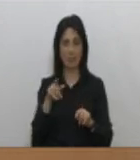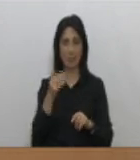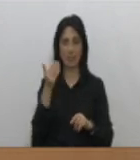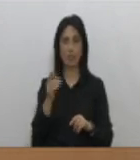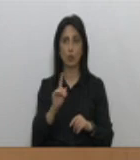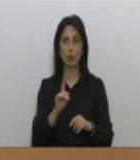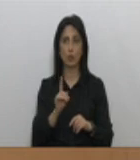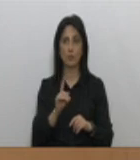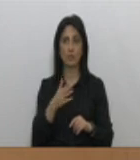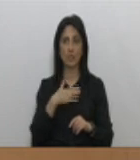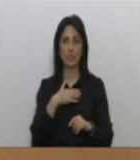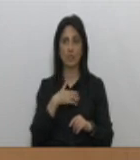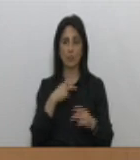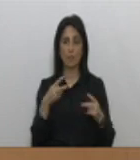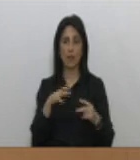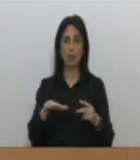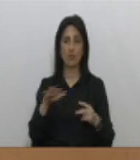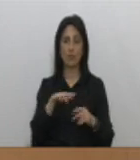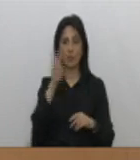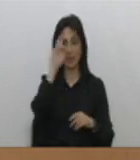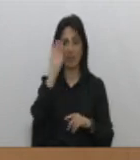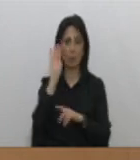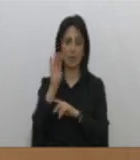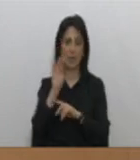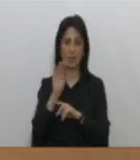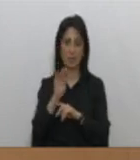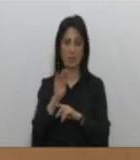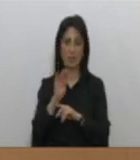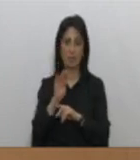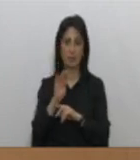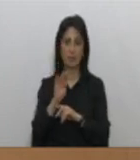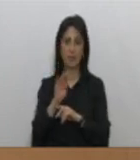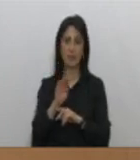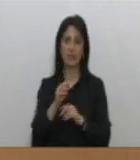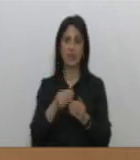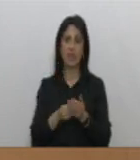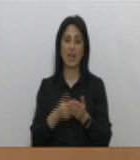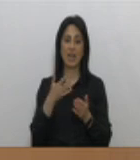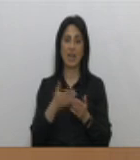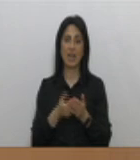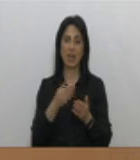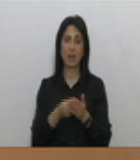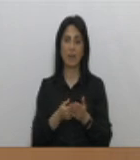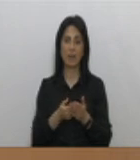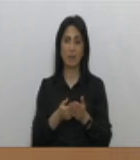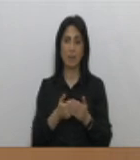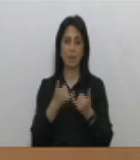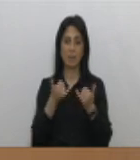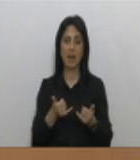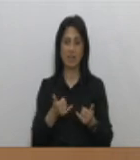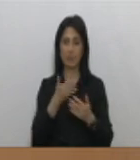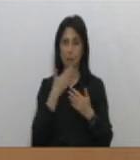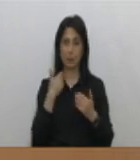რო ჩვენი პარტნიორი ქვეყნების თავრობებს აკრიტიკებთ და ღირებულებებს რო პატივს